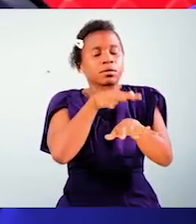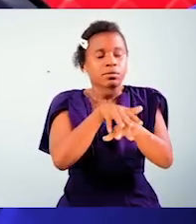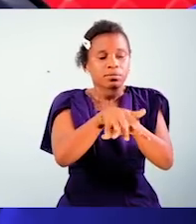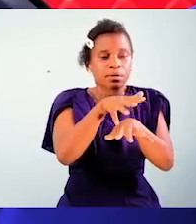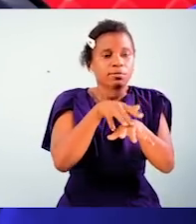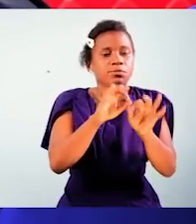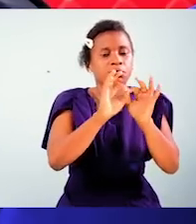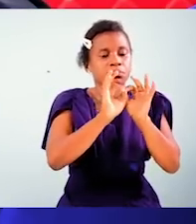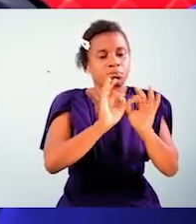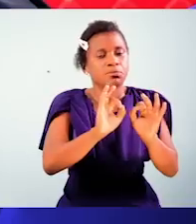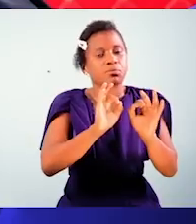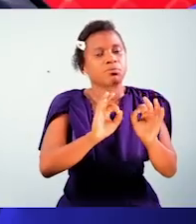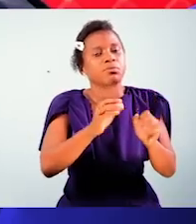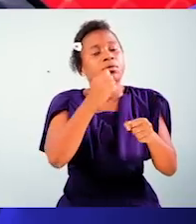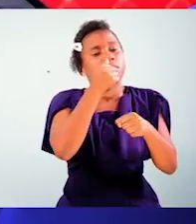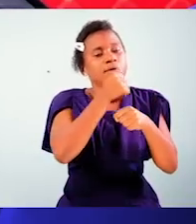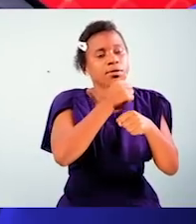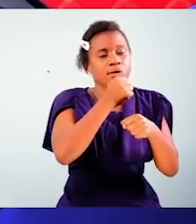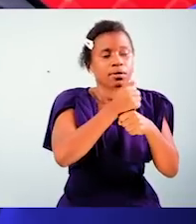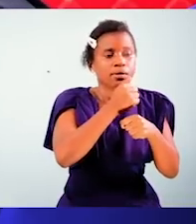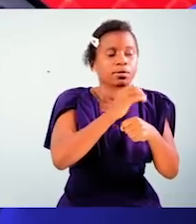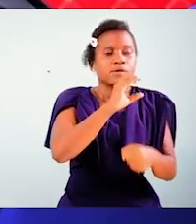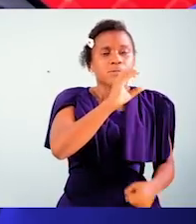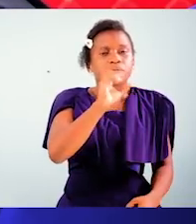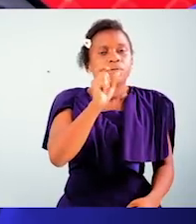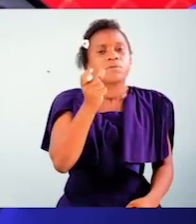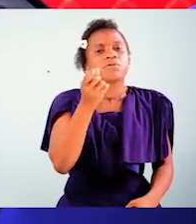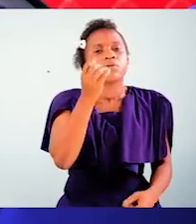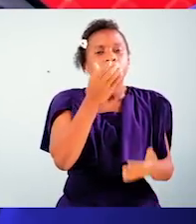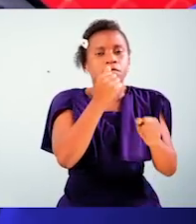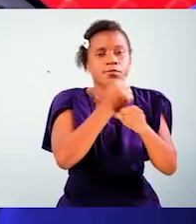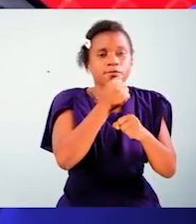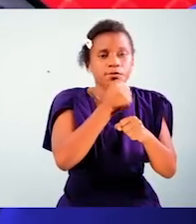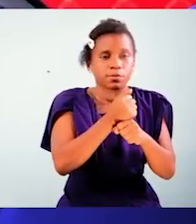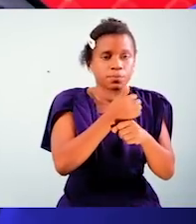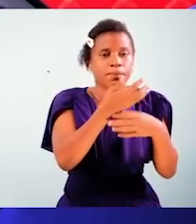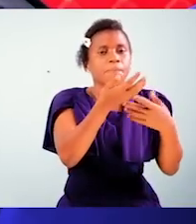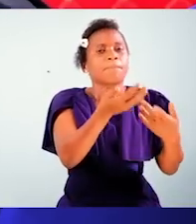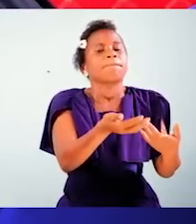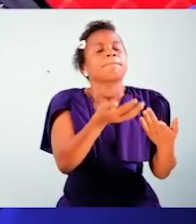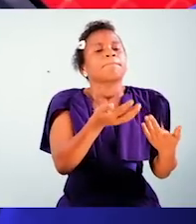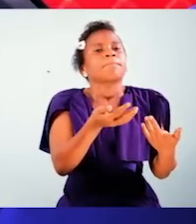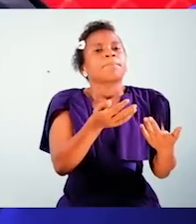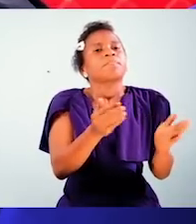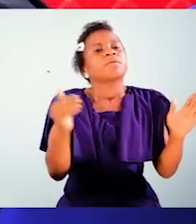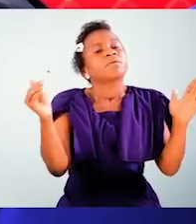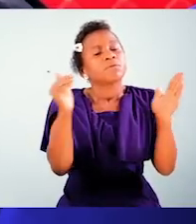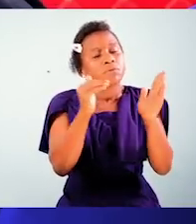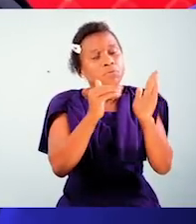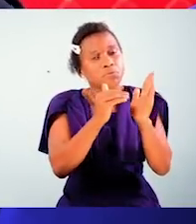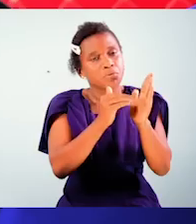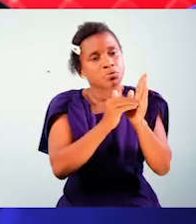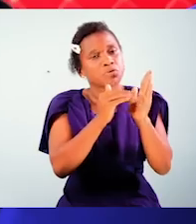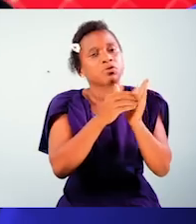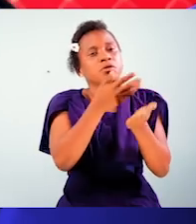CAG zinafanyika. Sasa kisheria ni hivyo kwamba